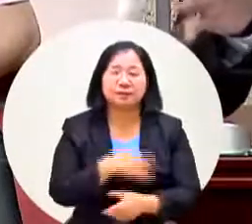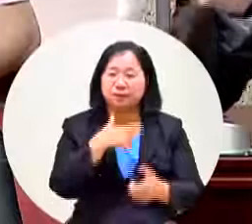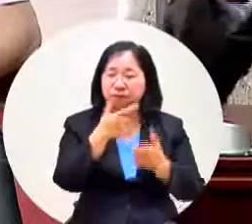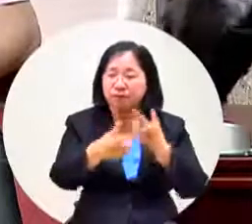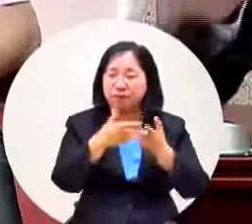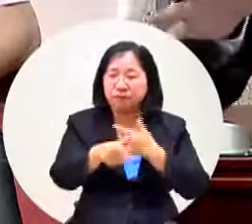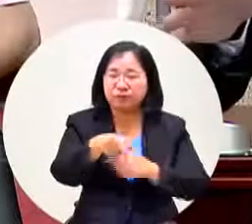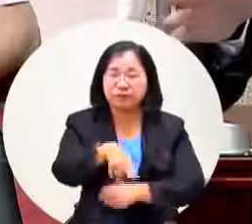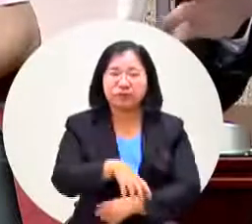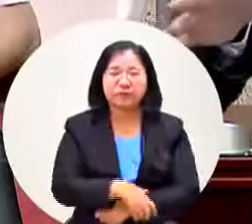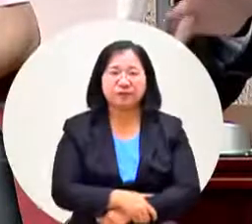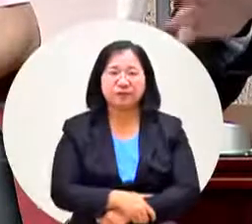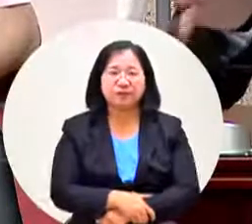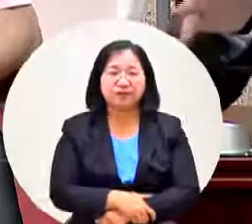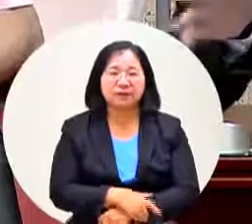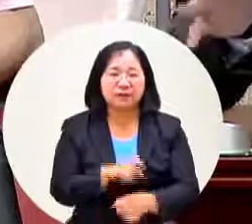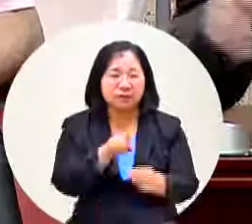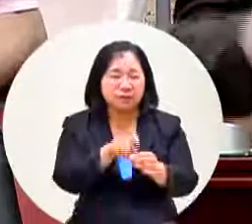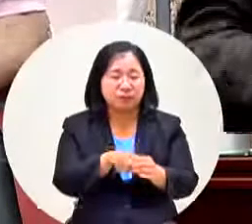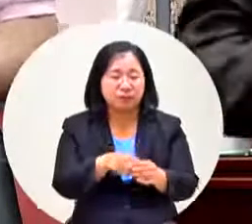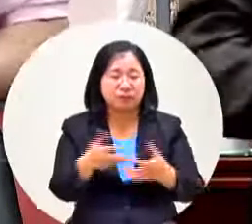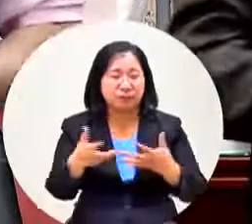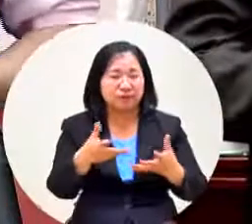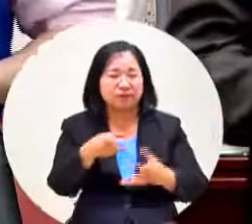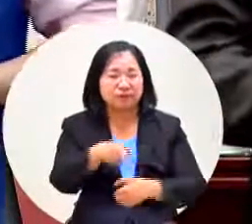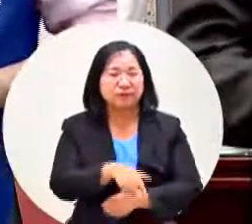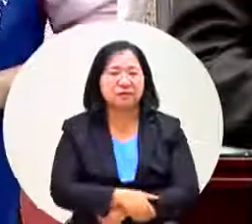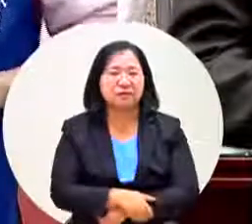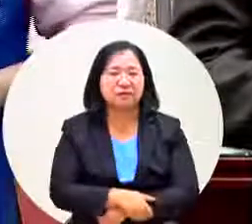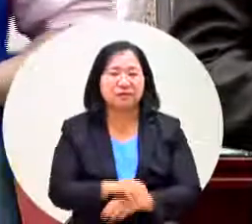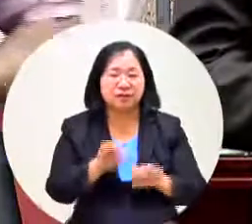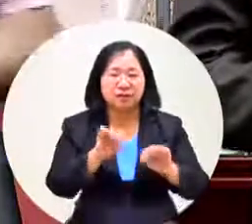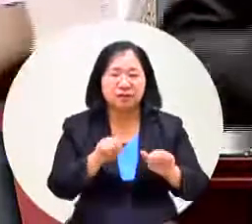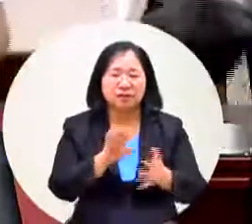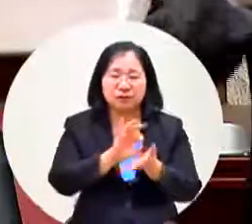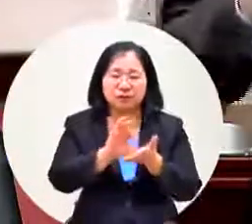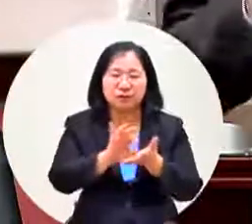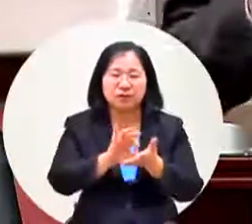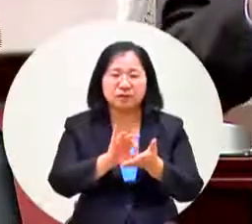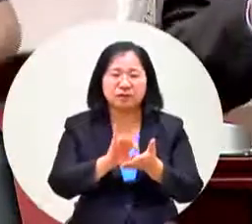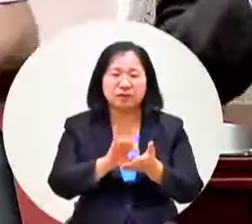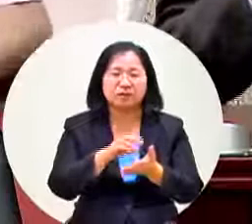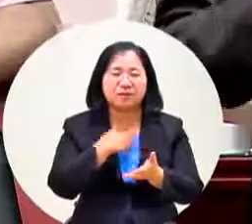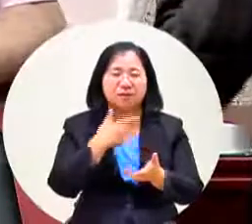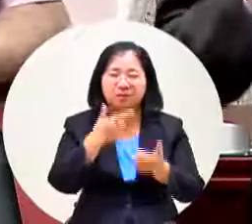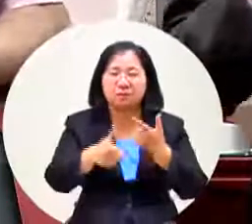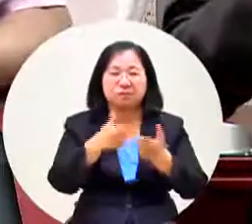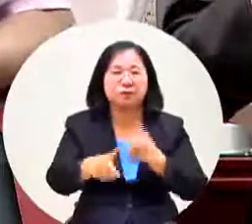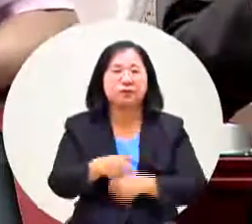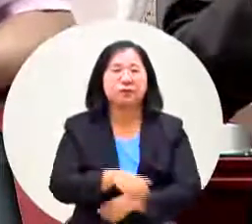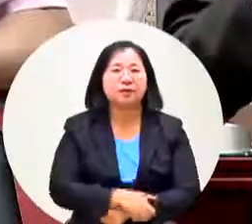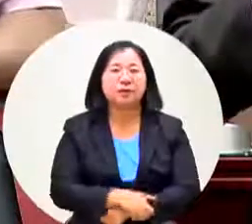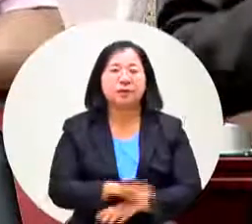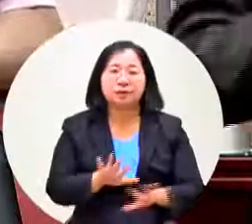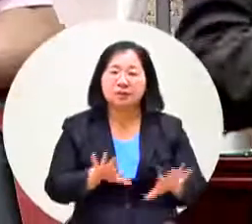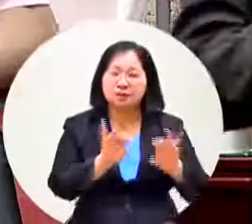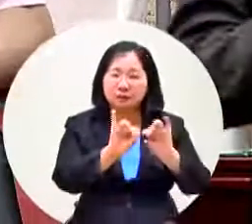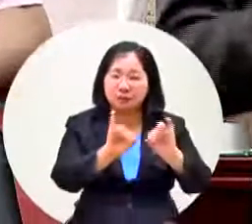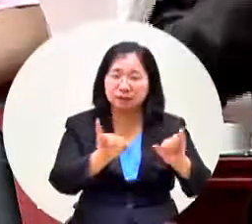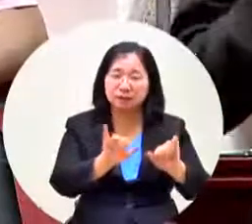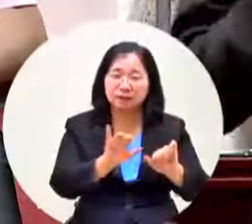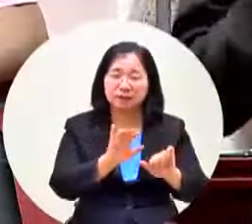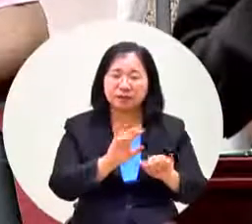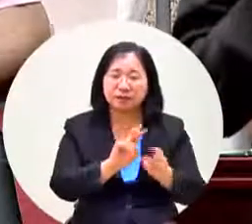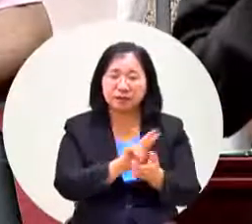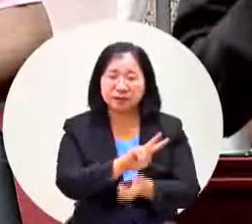个干部处。啊，工务局吼，啊，以及着咱的这个运发局吼，共同吼，过来做相关的协